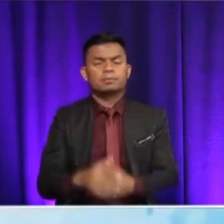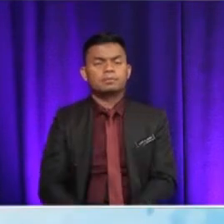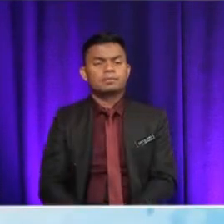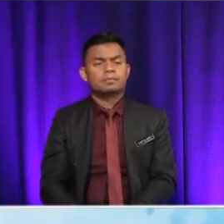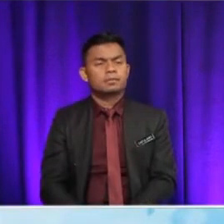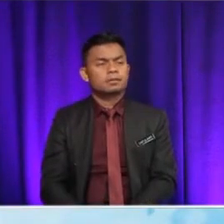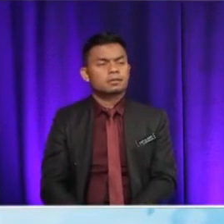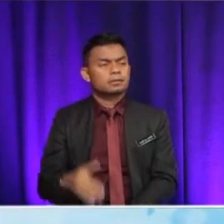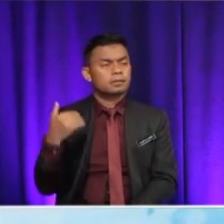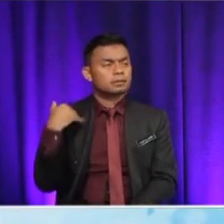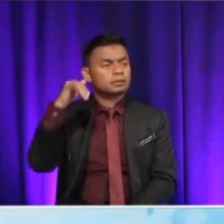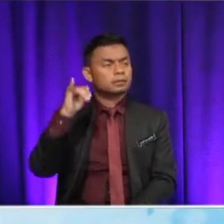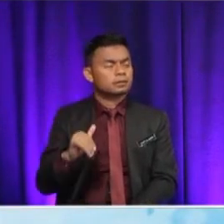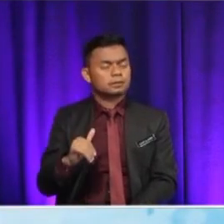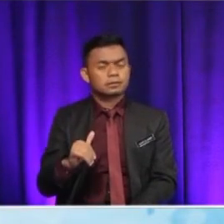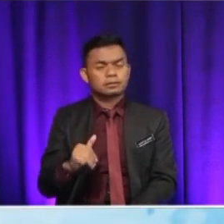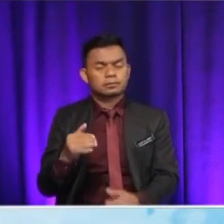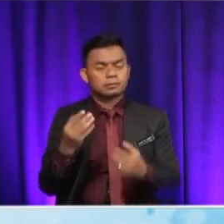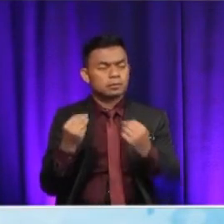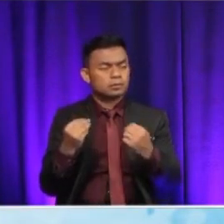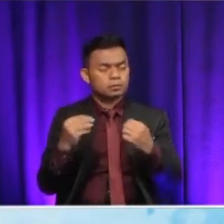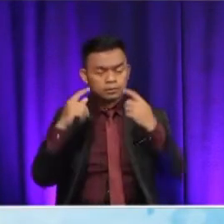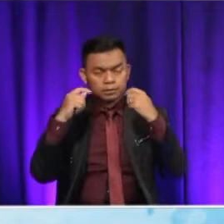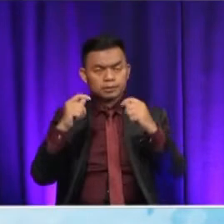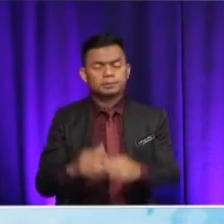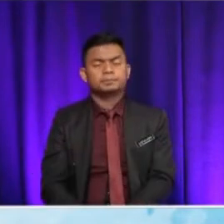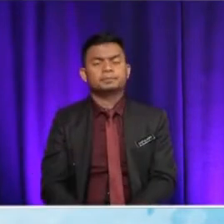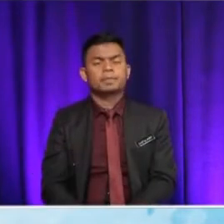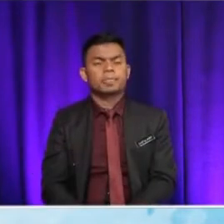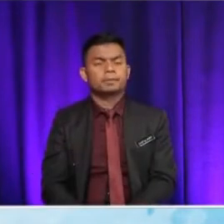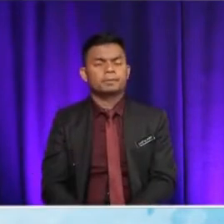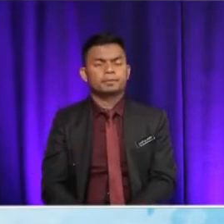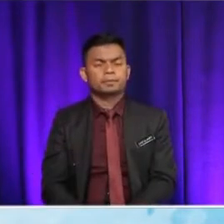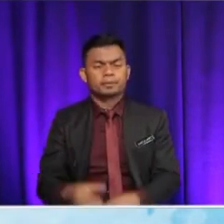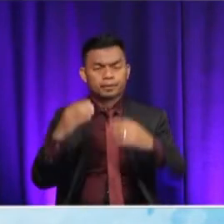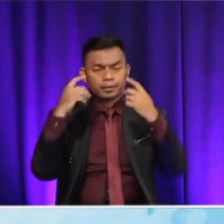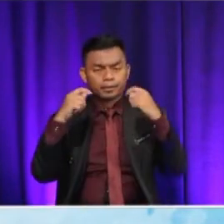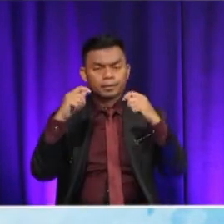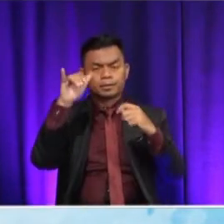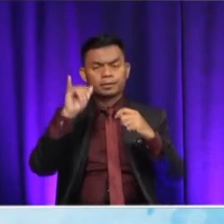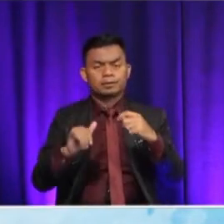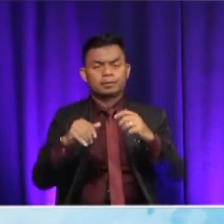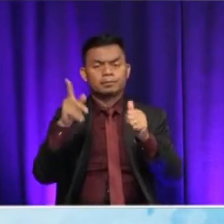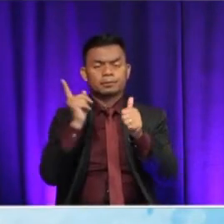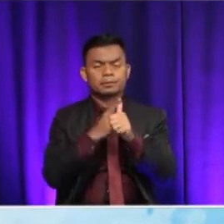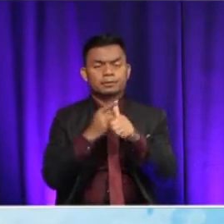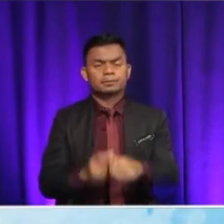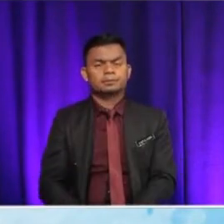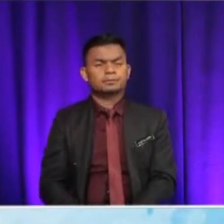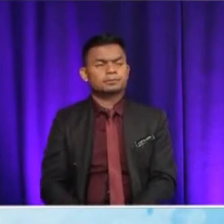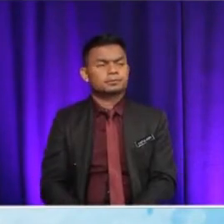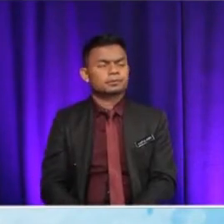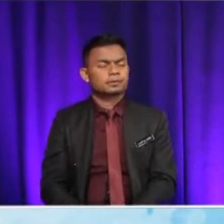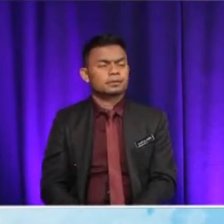Ya, ada siapa yang nak cuba? Okey, Nazran. Ya. Okey, Nazran boleh cuba. Okey, cuba yang pertama ialah apa? Pipe